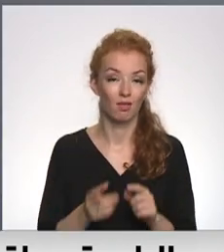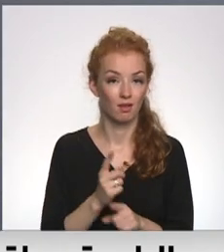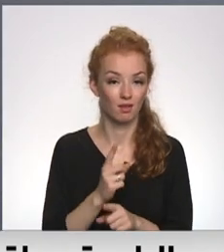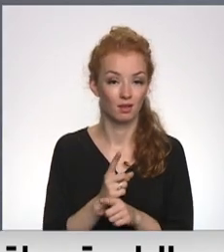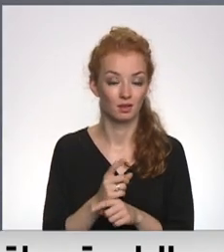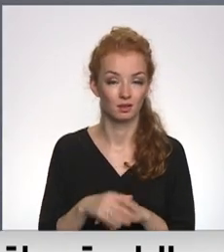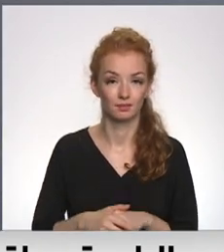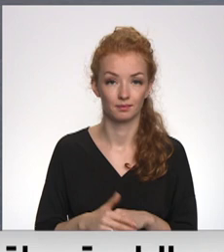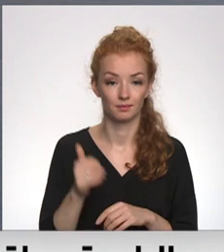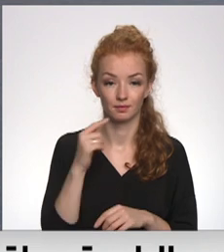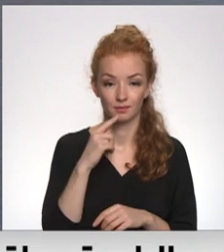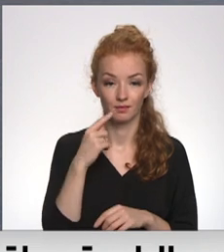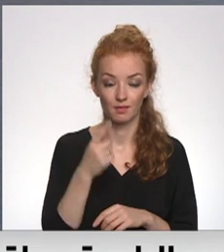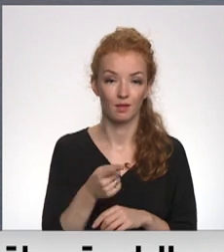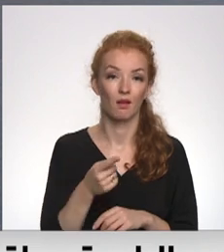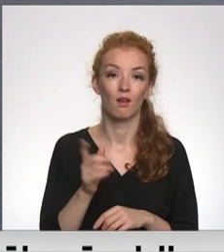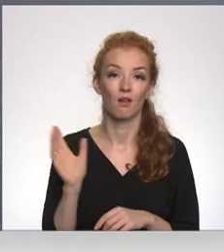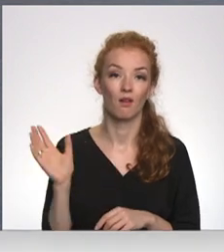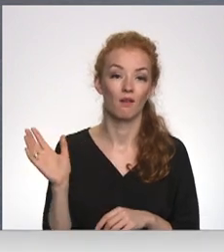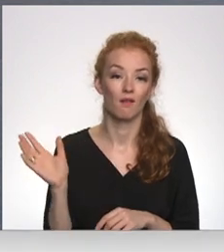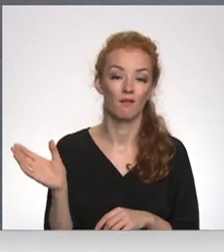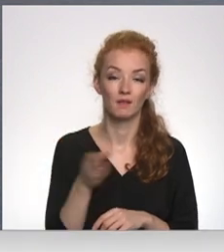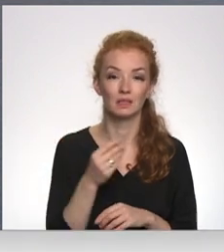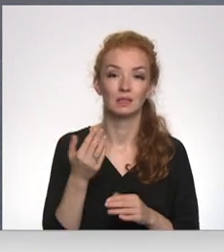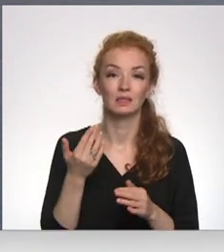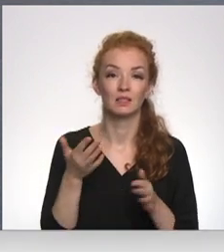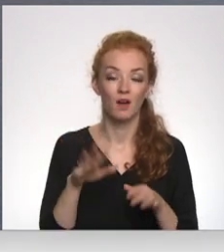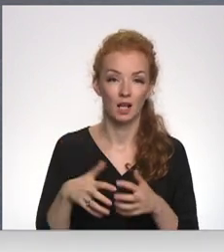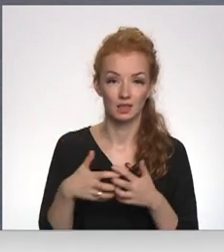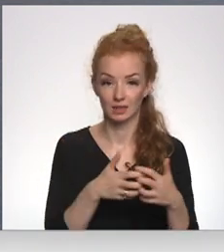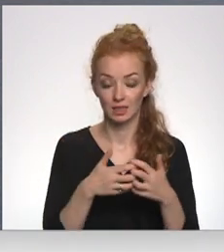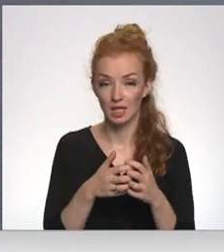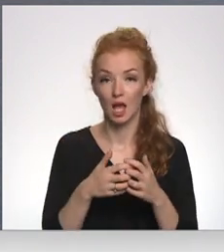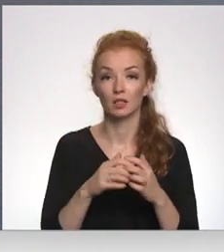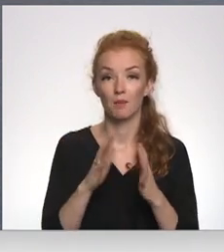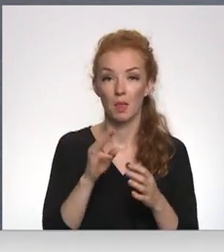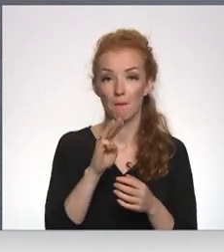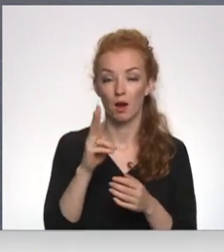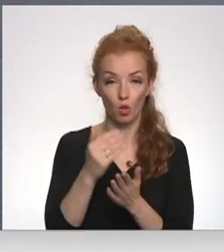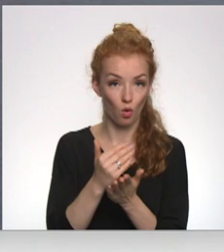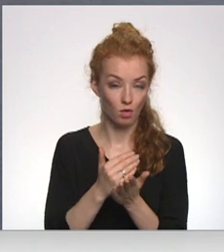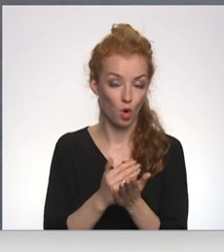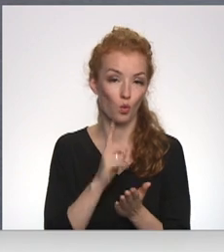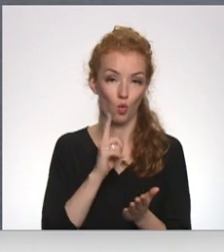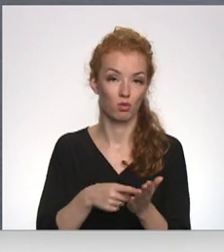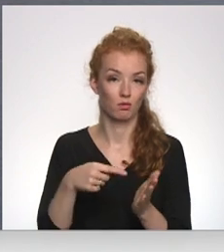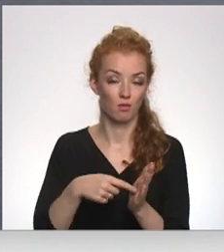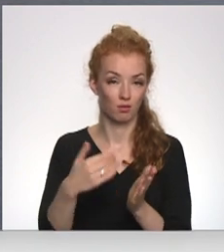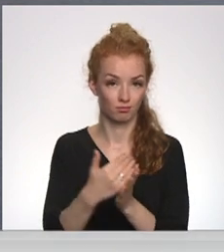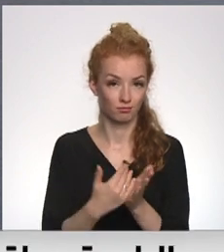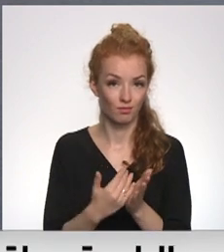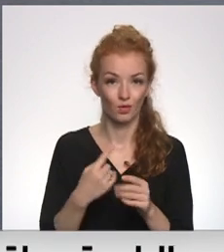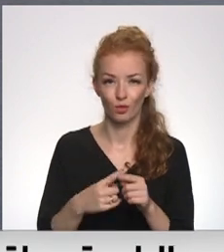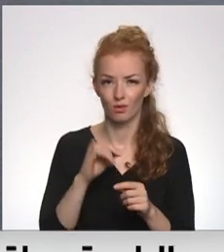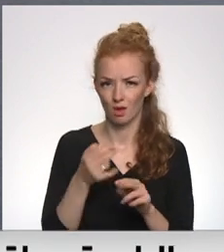nedrīkst. Rokas jau visiem bija tik garas, cik viņas bija, jo tāpēc, ka ministru kabineta noteikumi nosaka to, ko viņi nosaka.